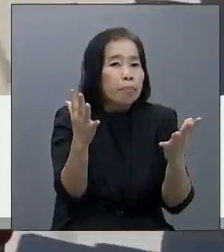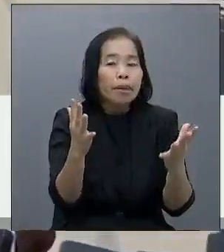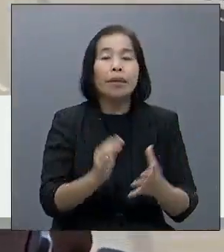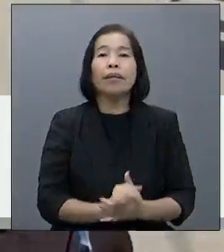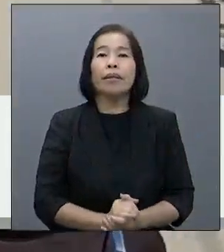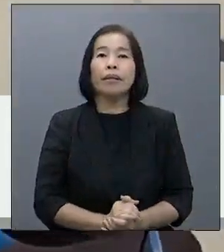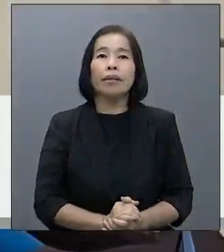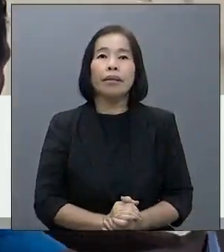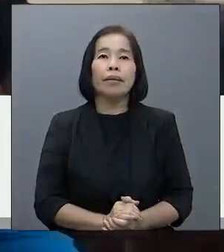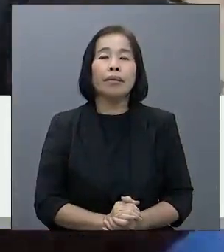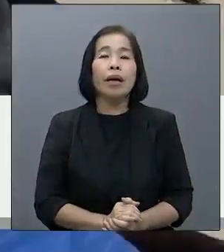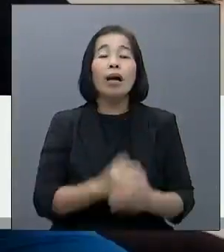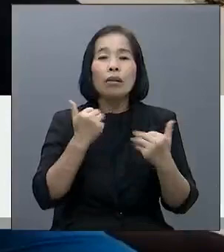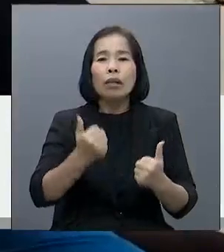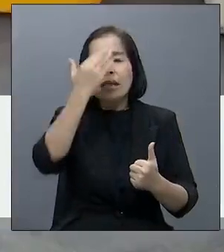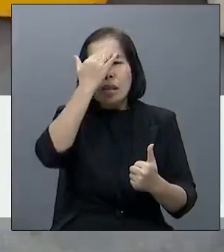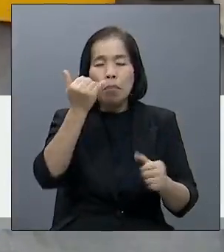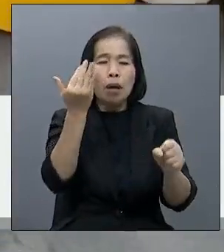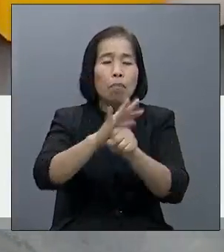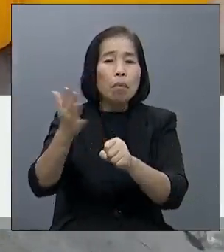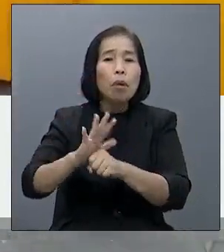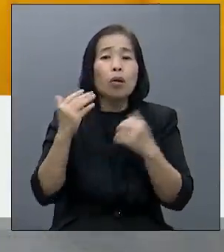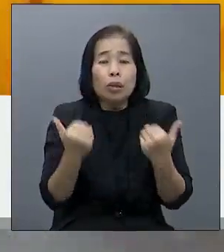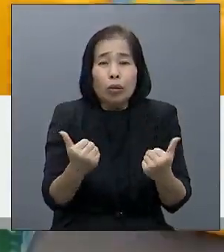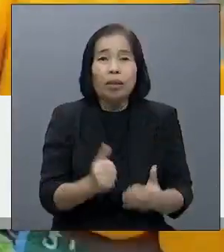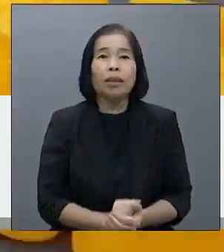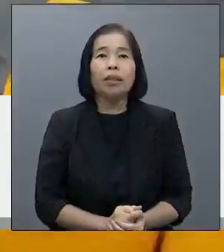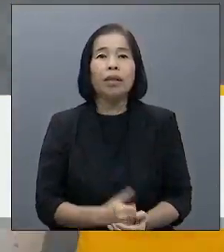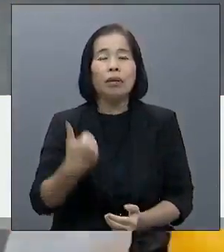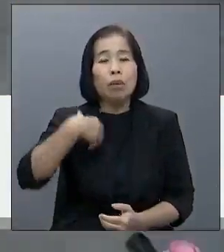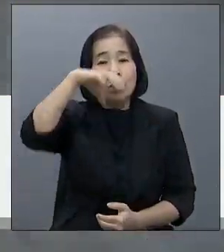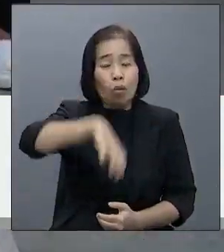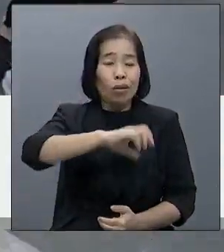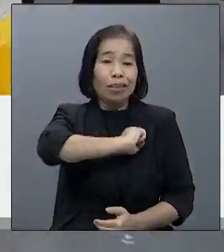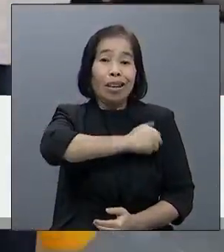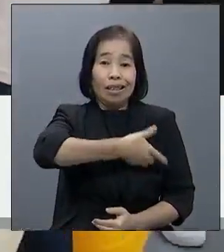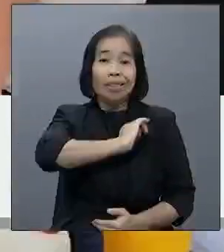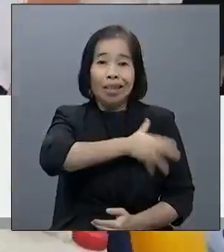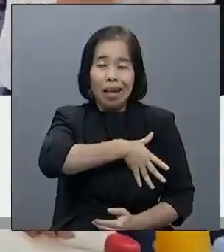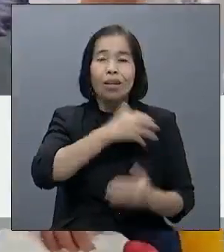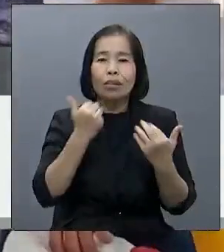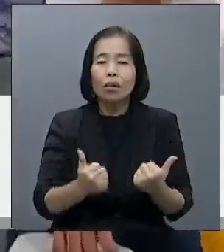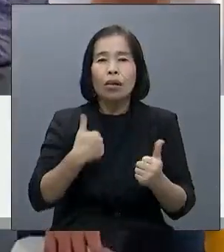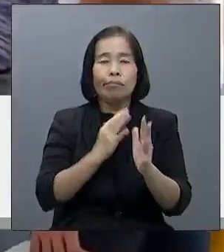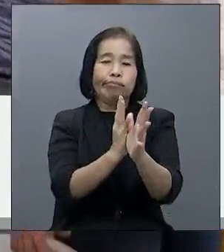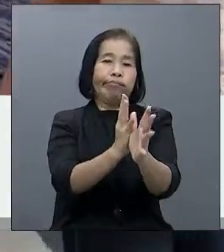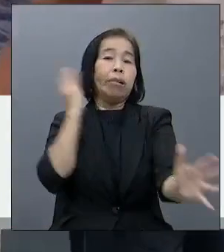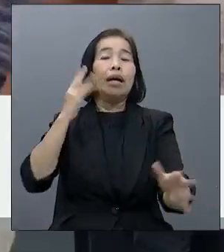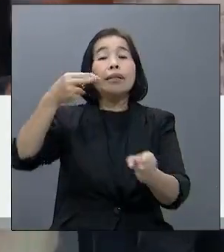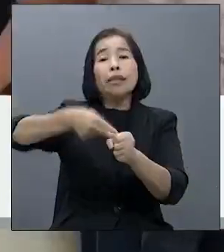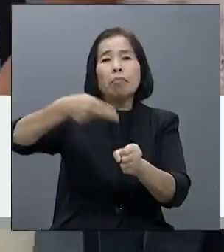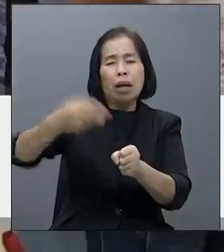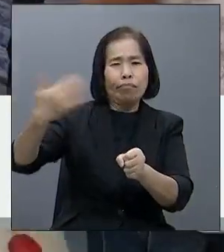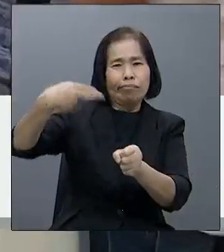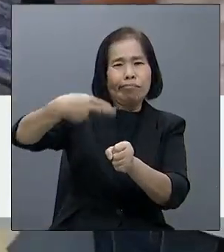สาหัสการขาดที่เข้าขั้นวิกฤตแบบนี้ก็ทำให้ชาวเมืองกาซ่าจำนวนมากออกไปต่อแถวรอเติมน้ำมันที่สถานี